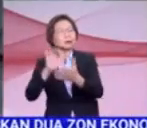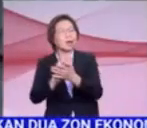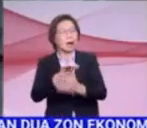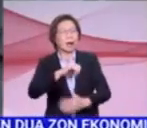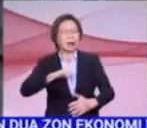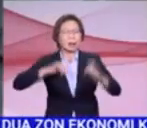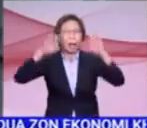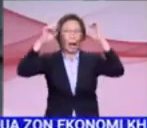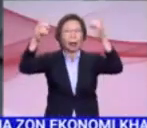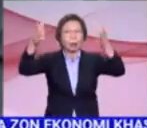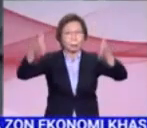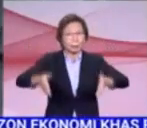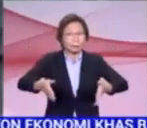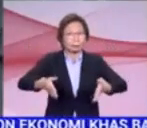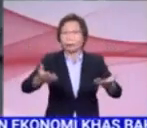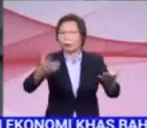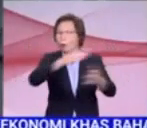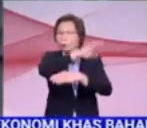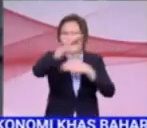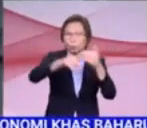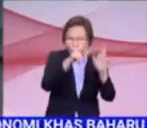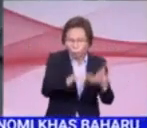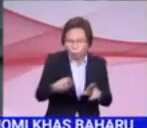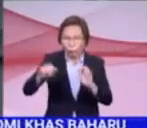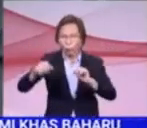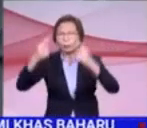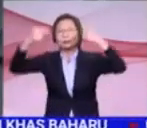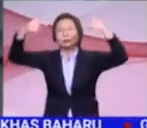lain, setiap perancangan ni boleh